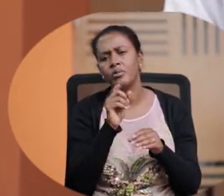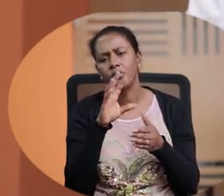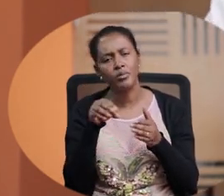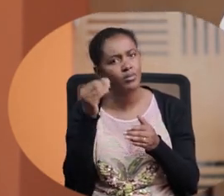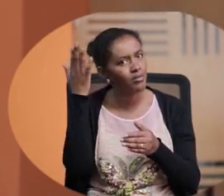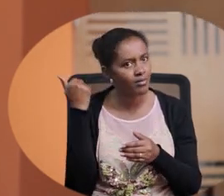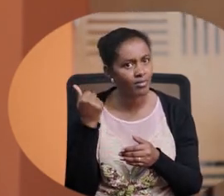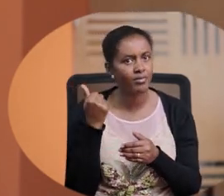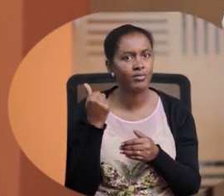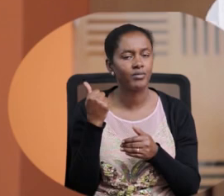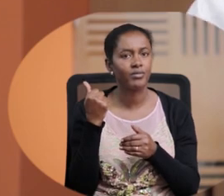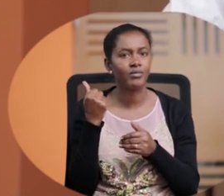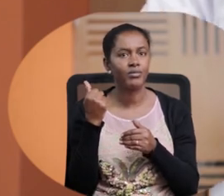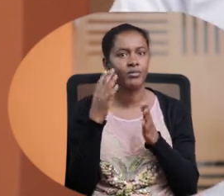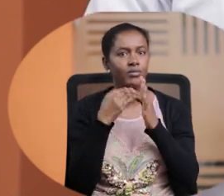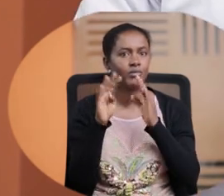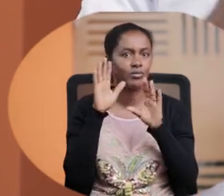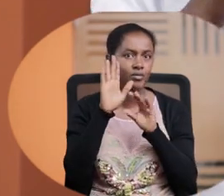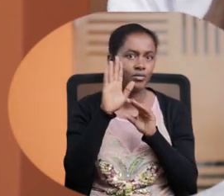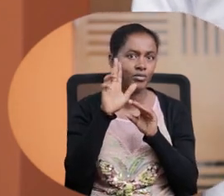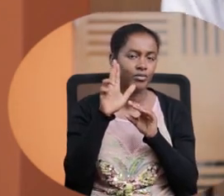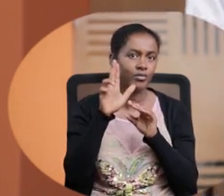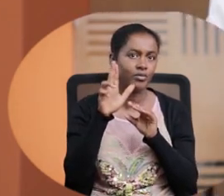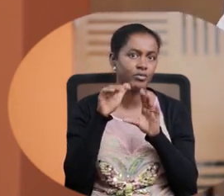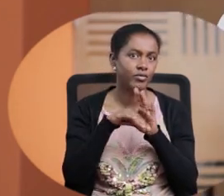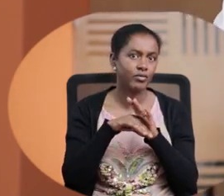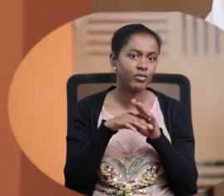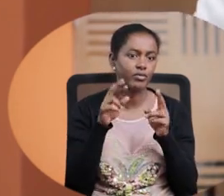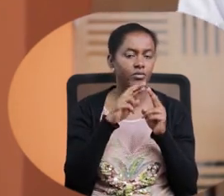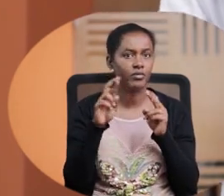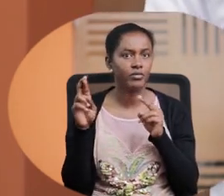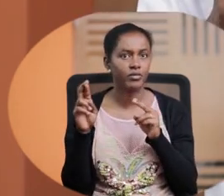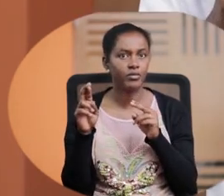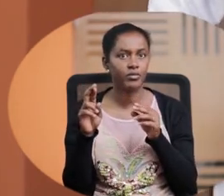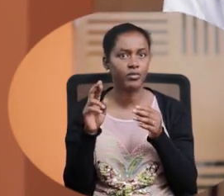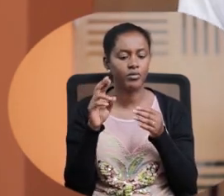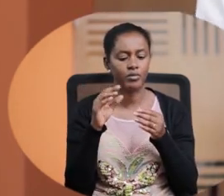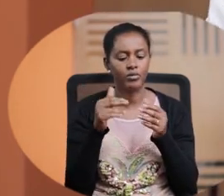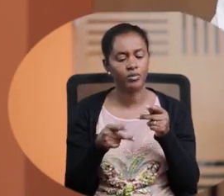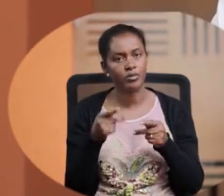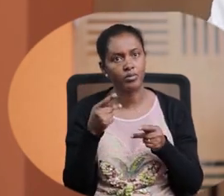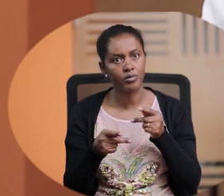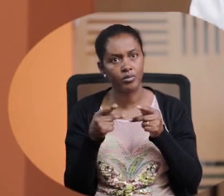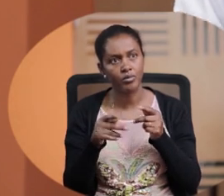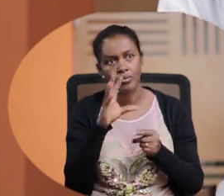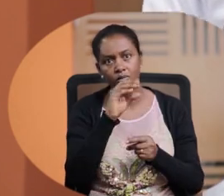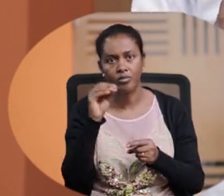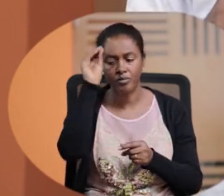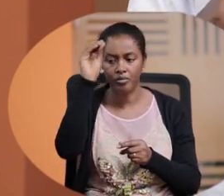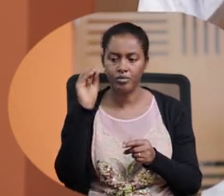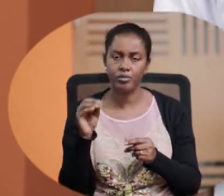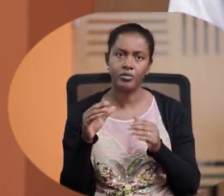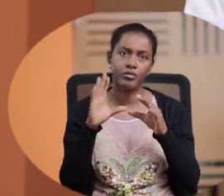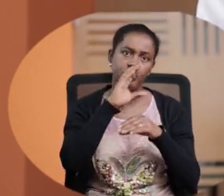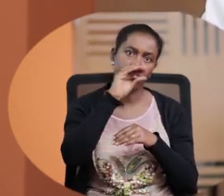barattanii boqonnaa 3ffaa keessattiin reeshoo pirooporshinii fi dhibbarraa kan jedhu mata duree guddaa